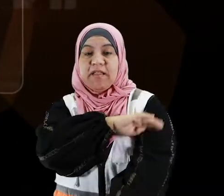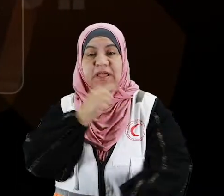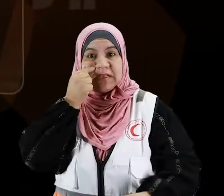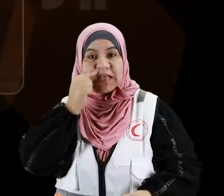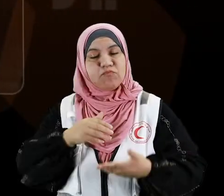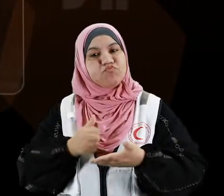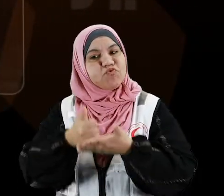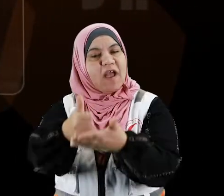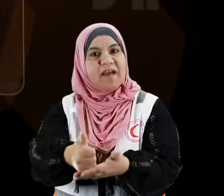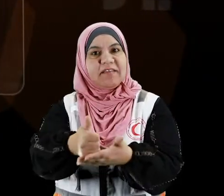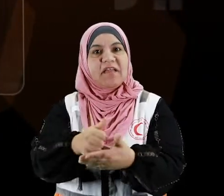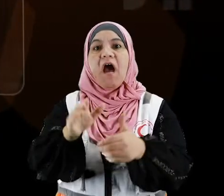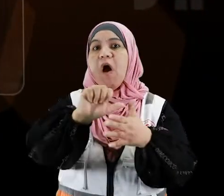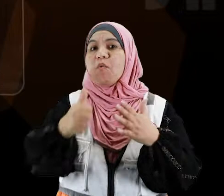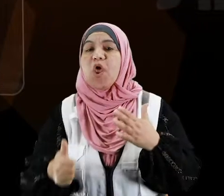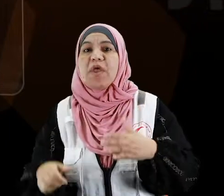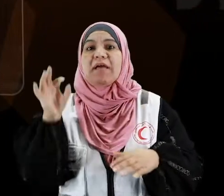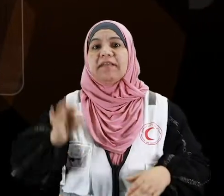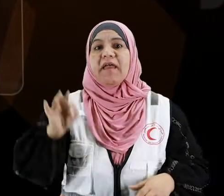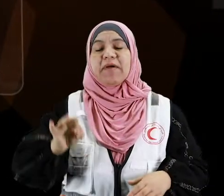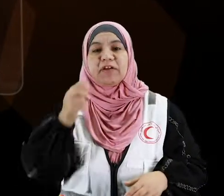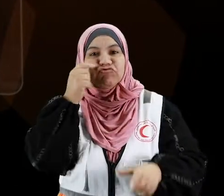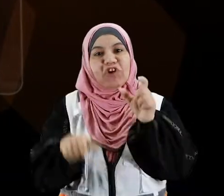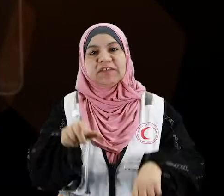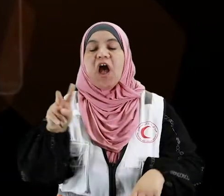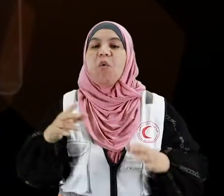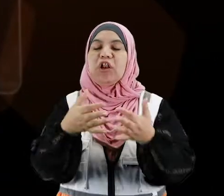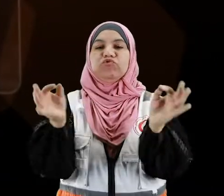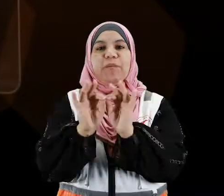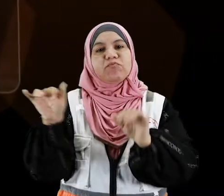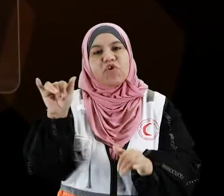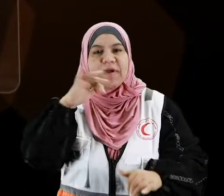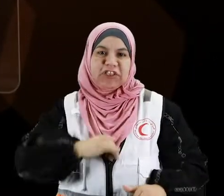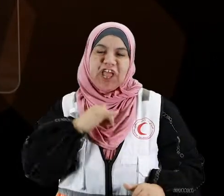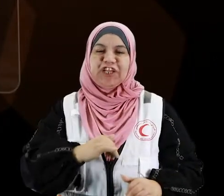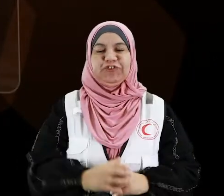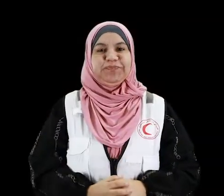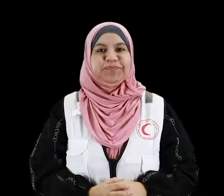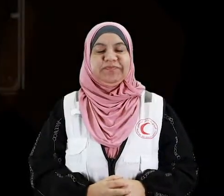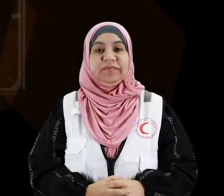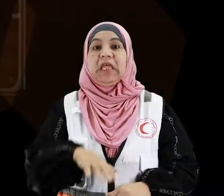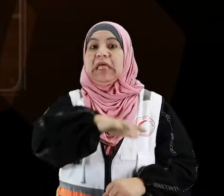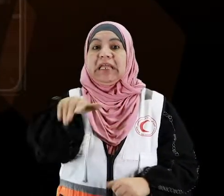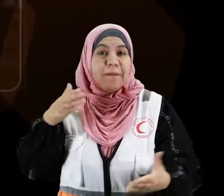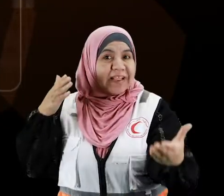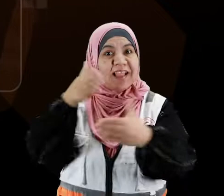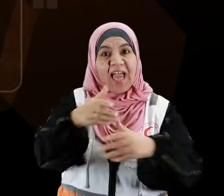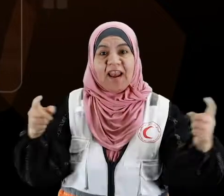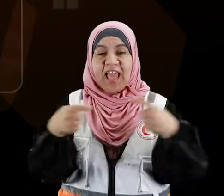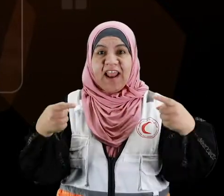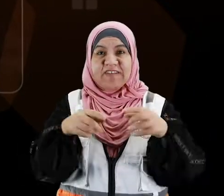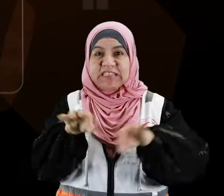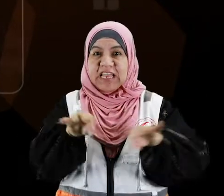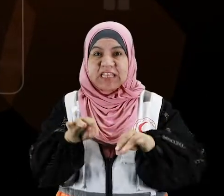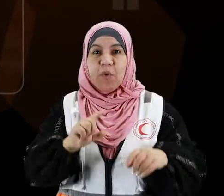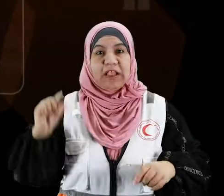الإنسانية والإغاثية المتعددة، الأولوية دائماً بتكون للشخص أو المجتمعات الأكثر احتياجاً. إحنا ما منتدخل في